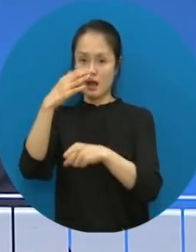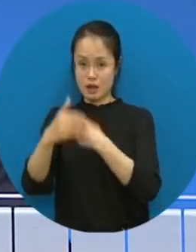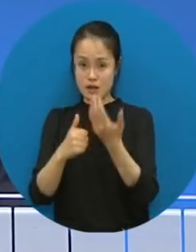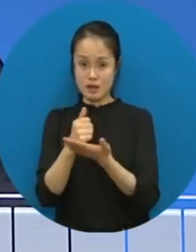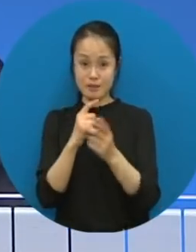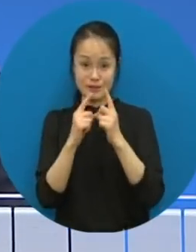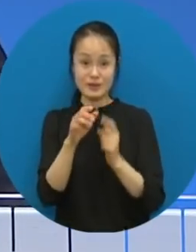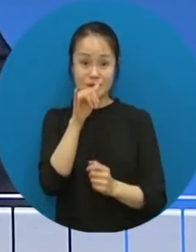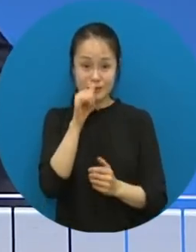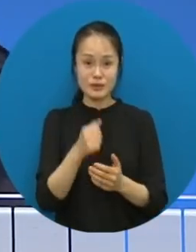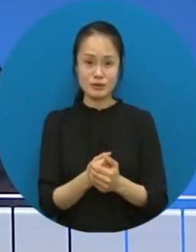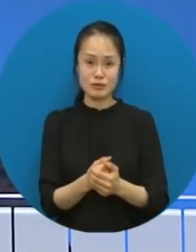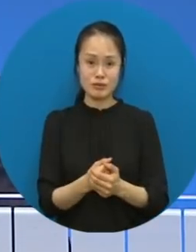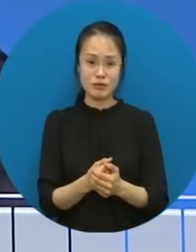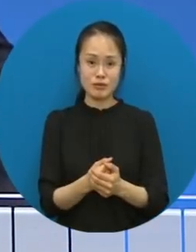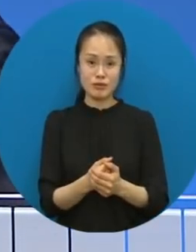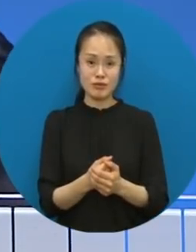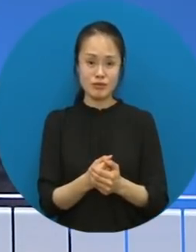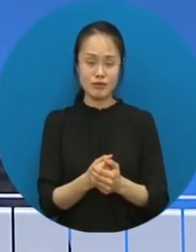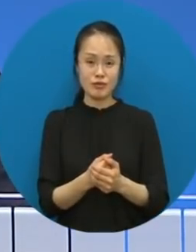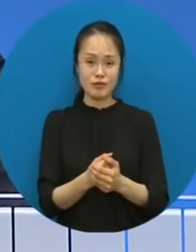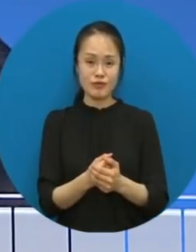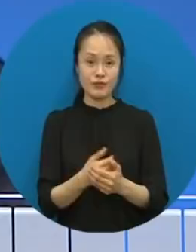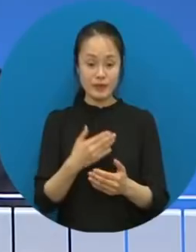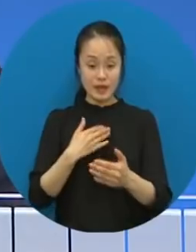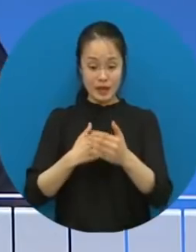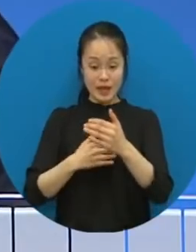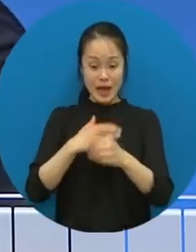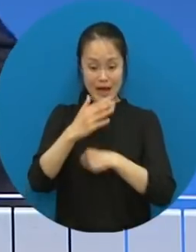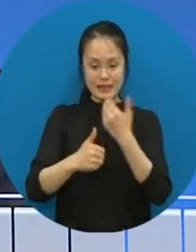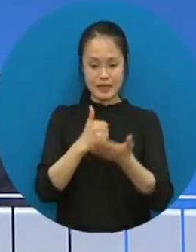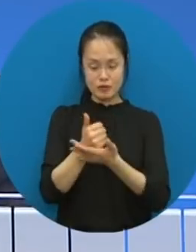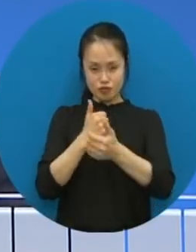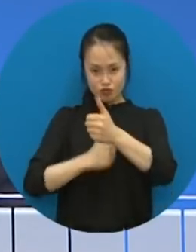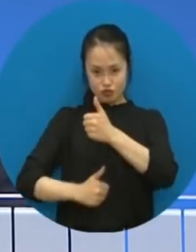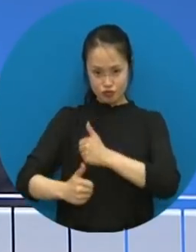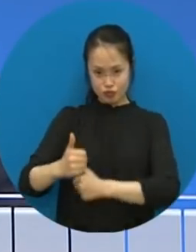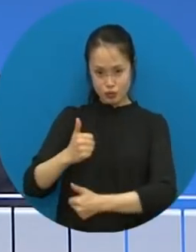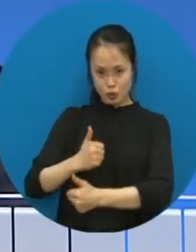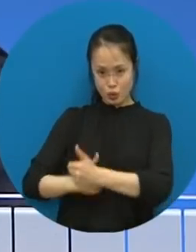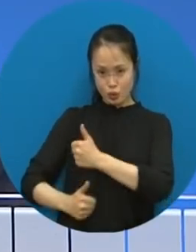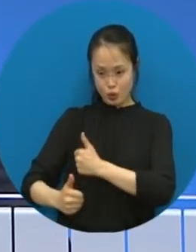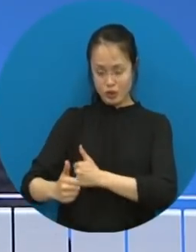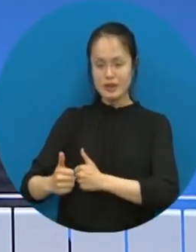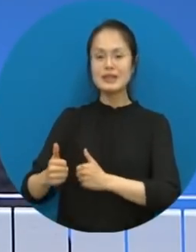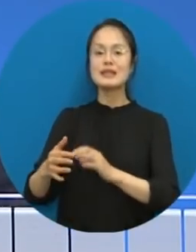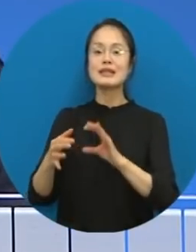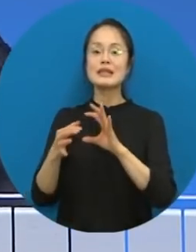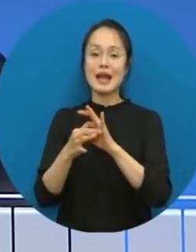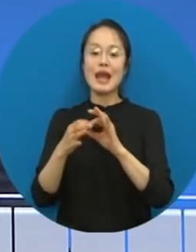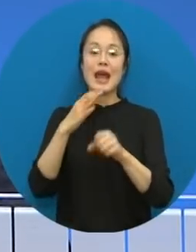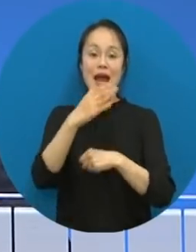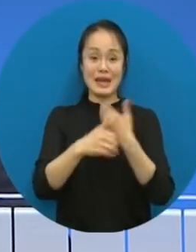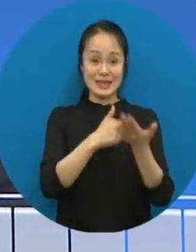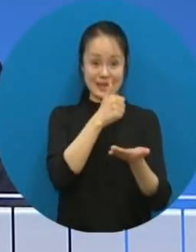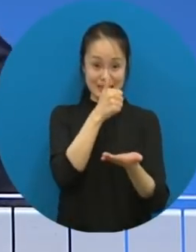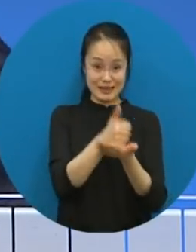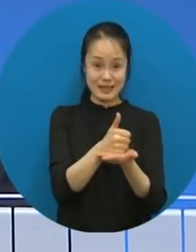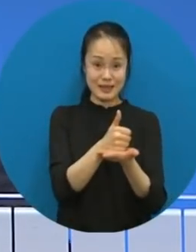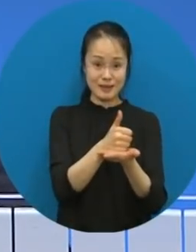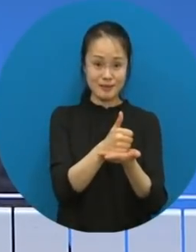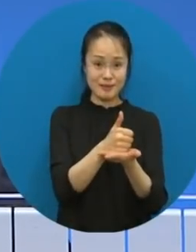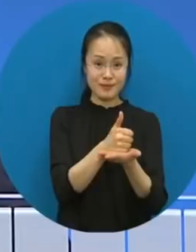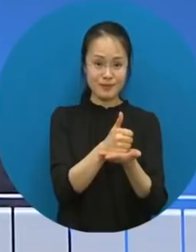하셨어요? 내 후손에게 계속 나는 그 여호와라, 아브라함의 하나님, 이삭의